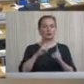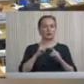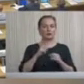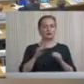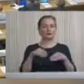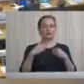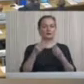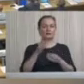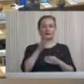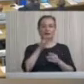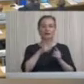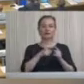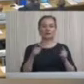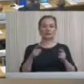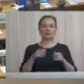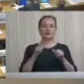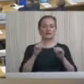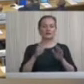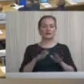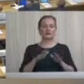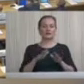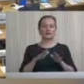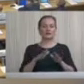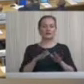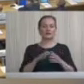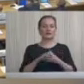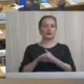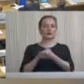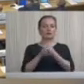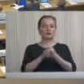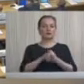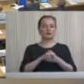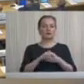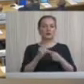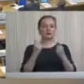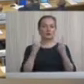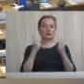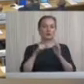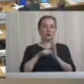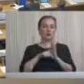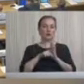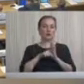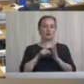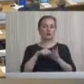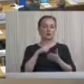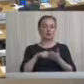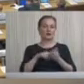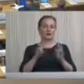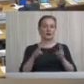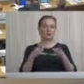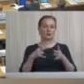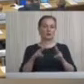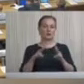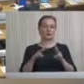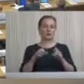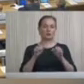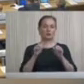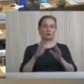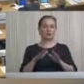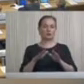значущими. Я хочу розказати теж про питання дуже суспільно значуще.